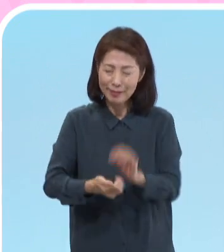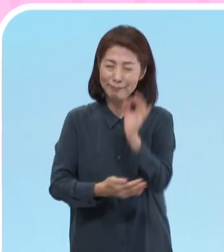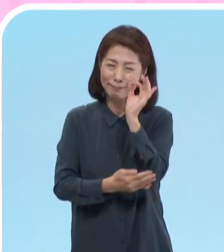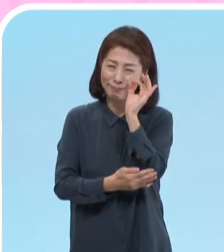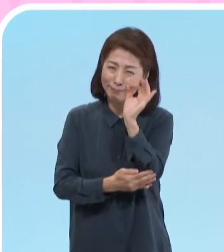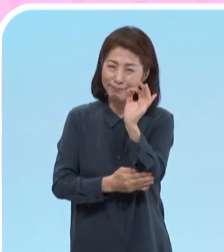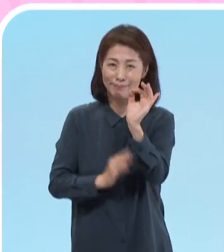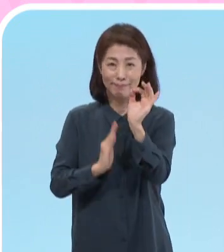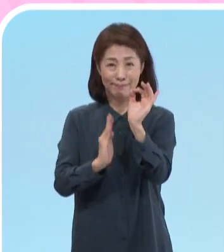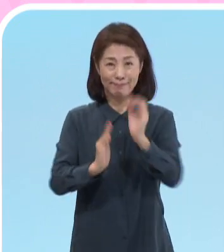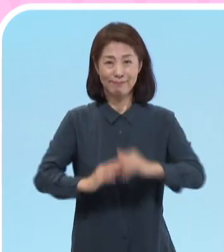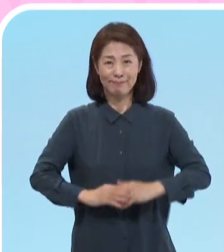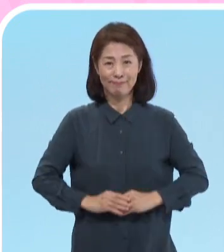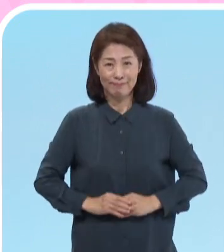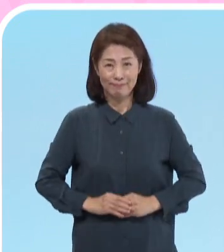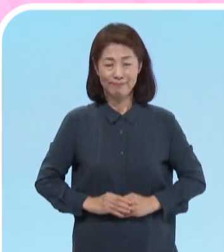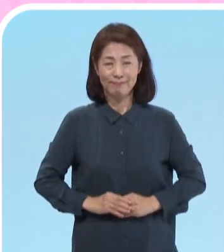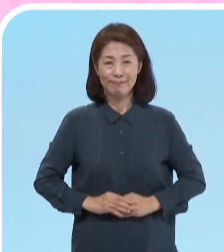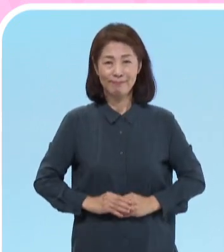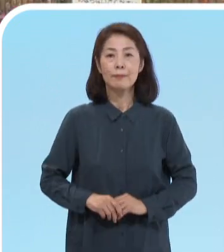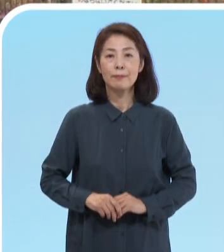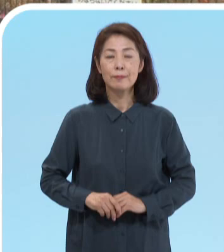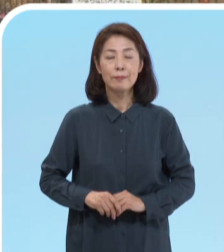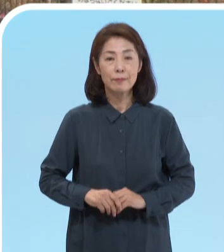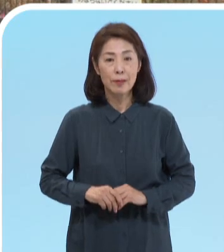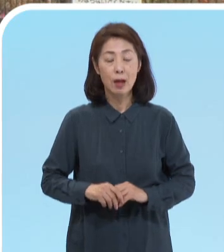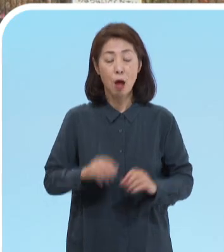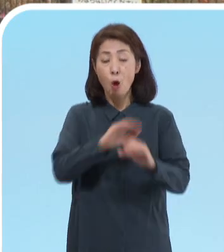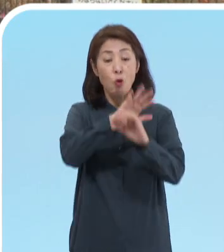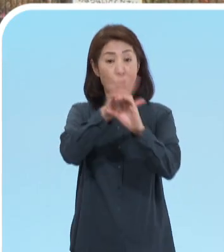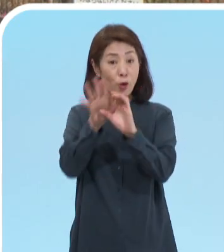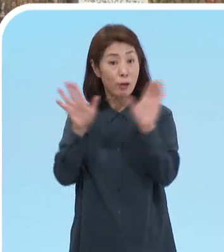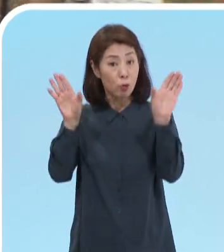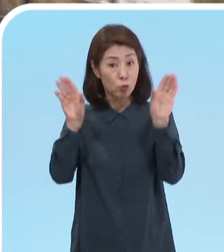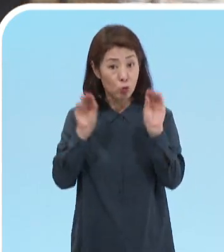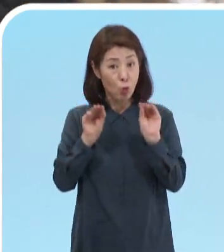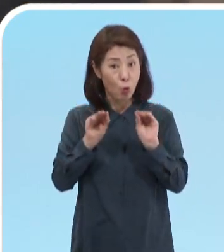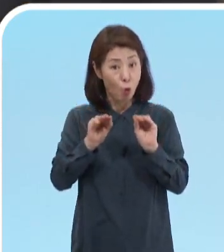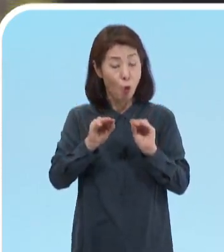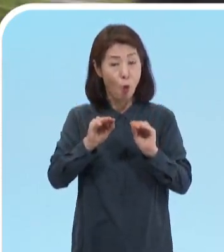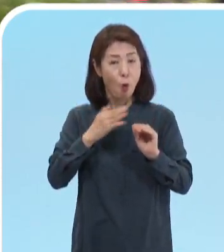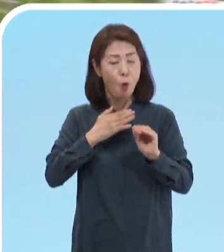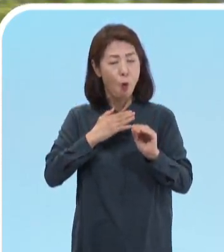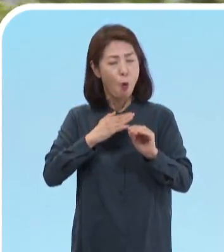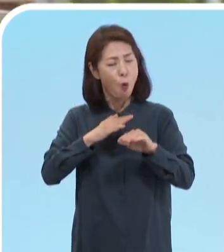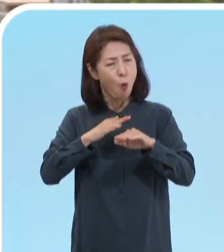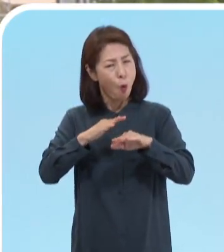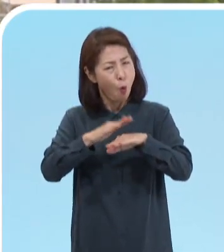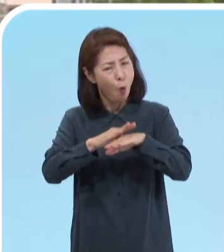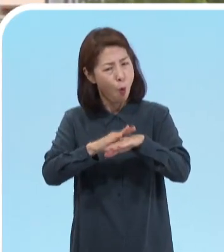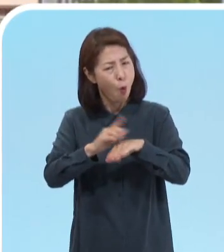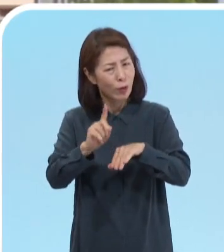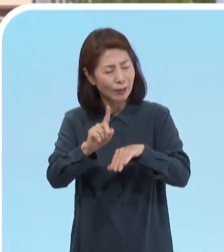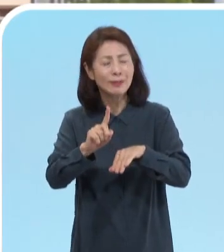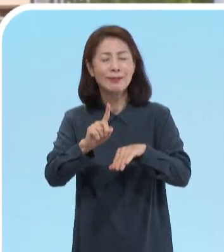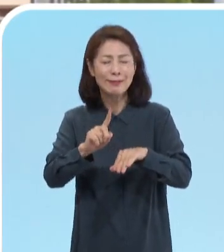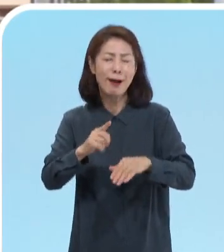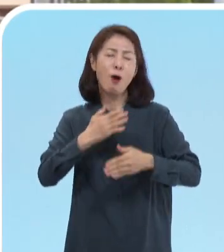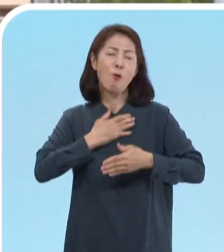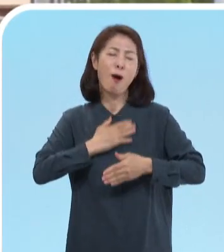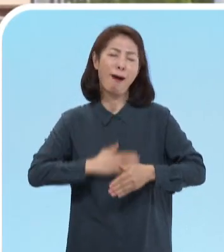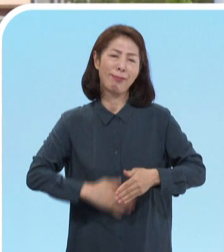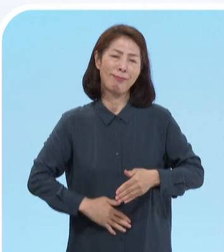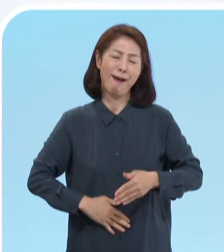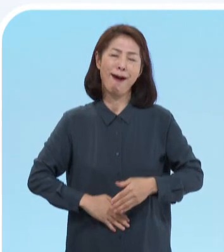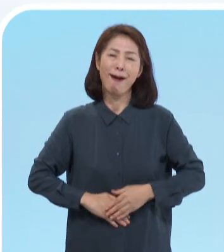も覗いてみてください。 いや、もう今回はですね、どうやったらコロナに関する情報が得られ